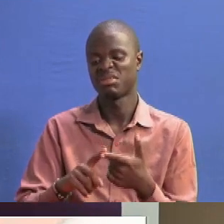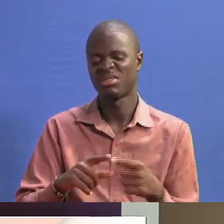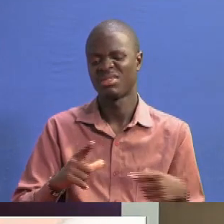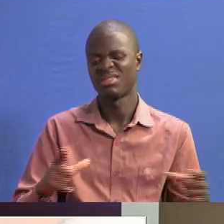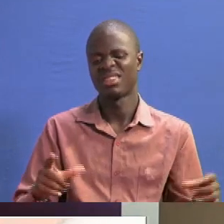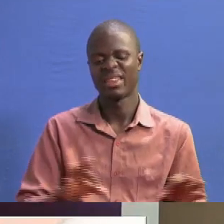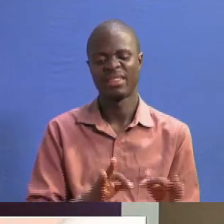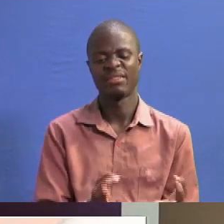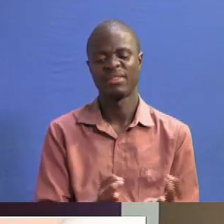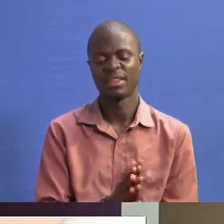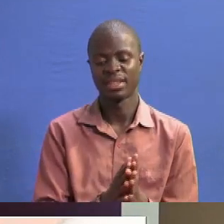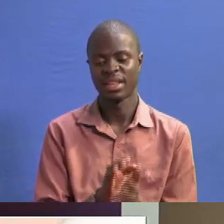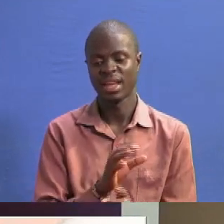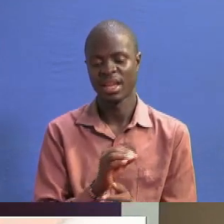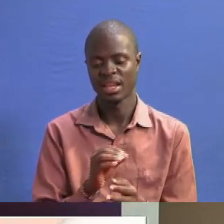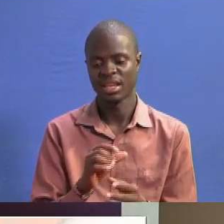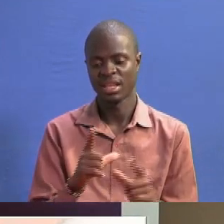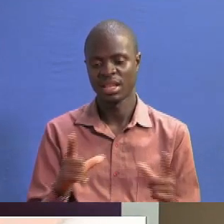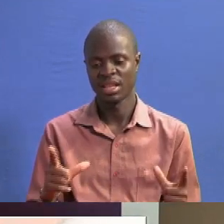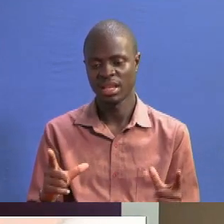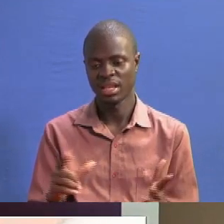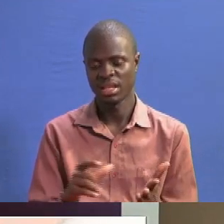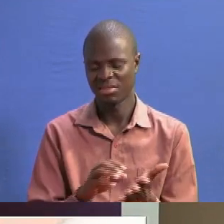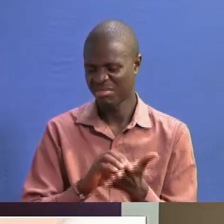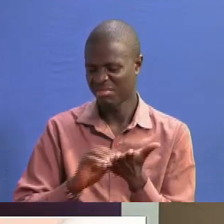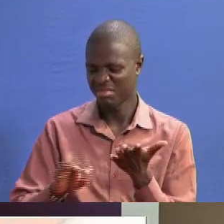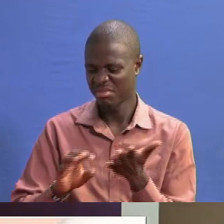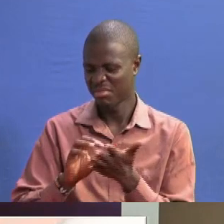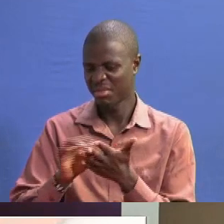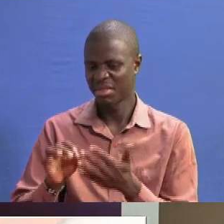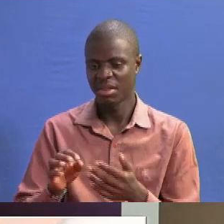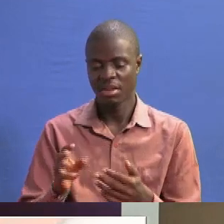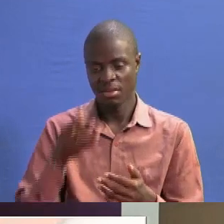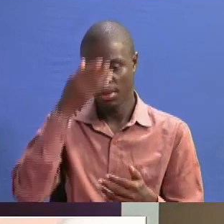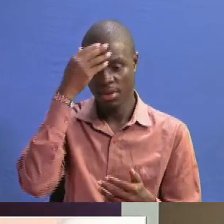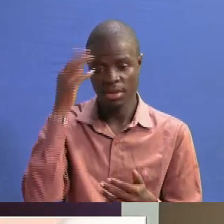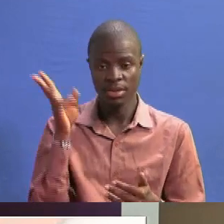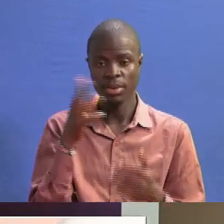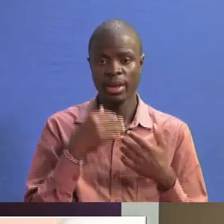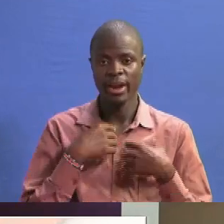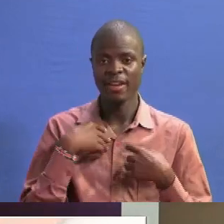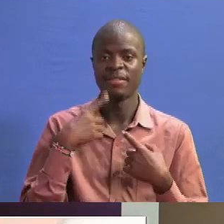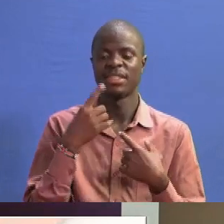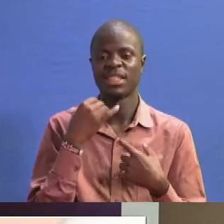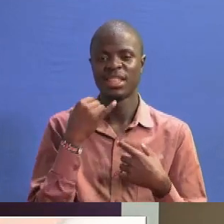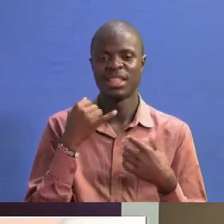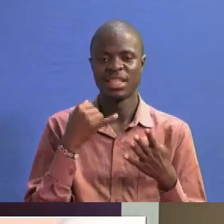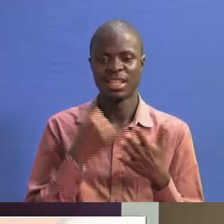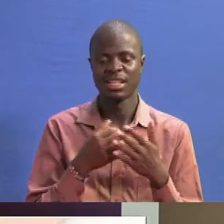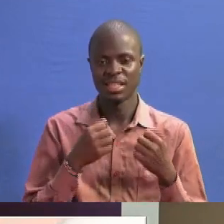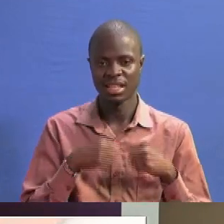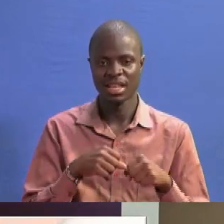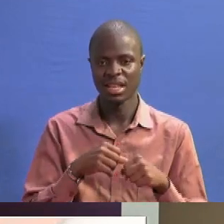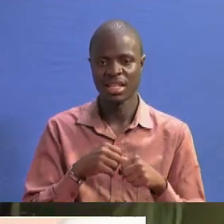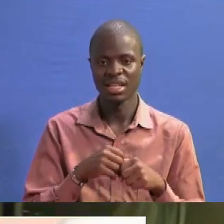landfills and the land degradation, so to say. Because we have said that it can take even a million years